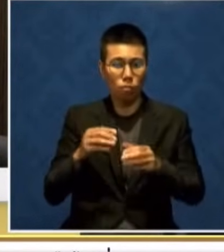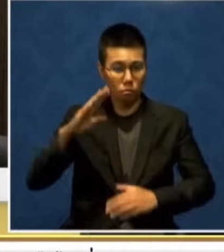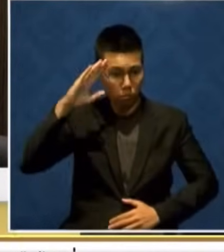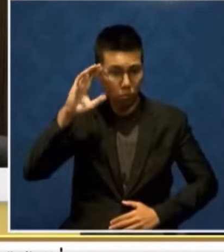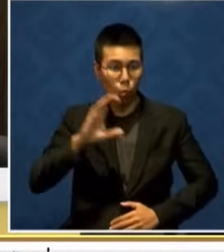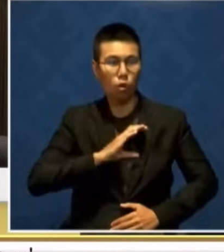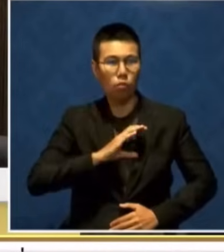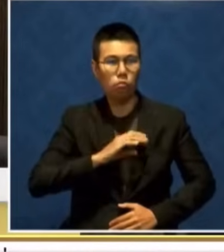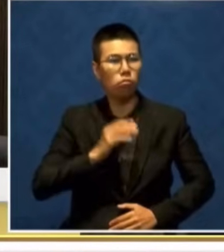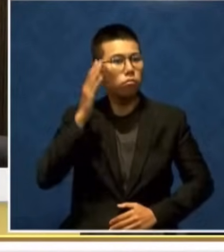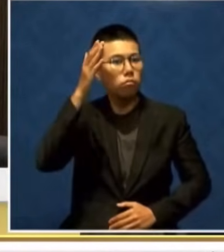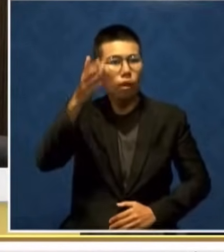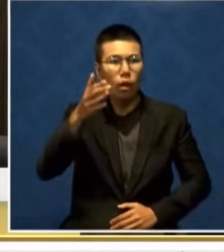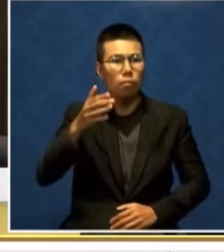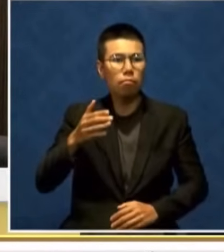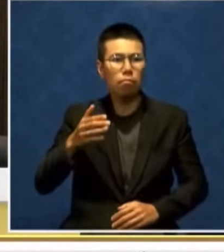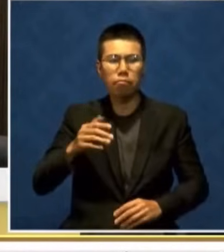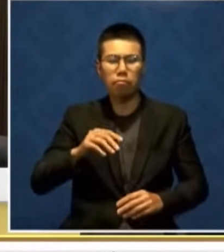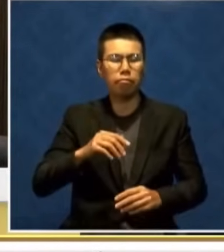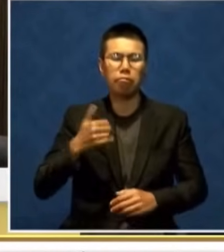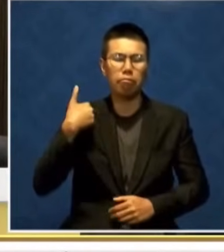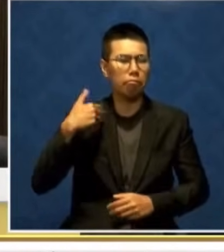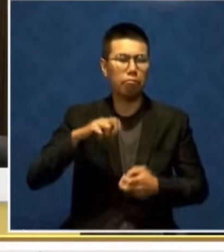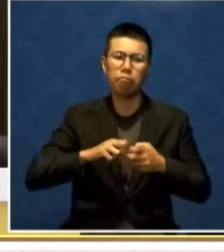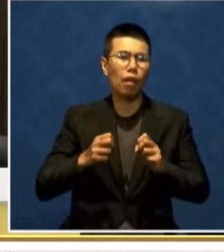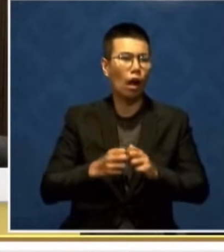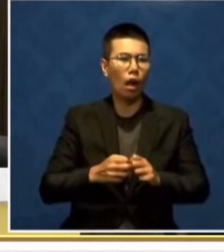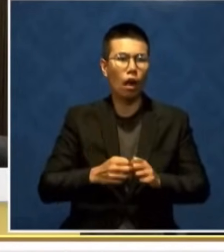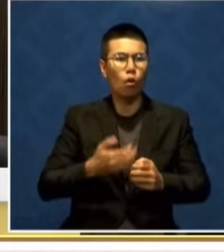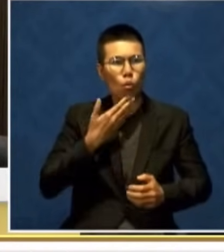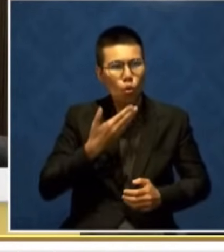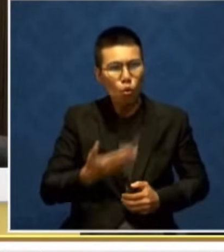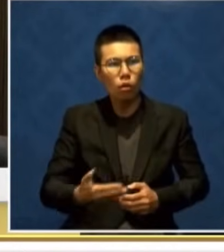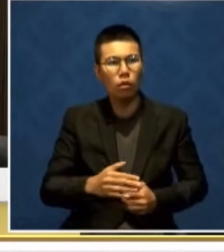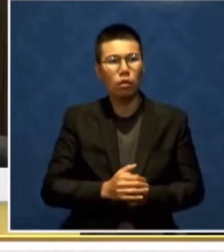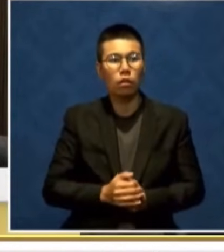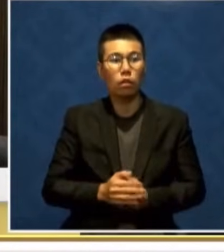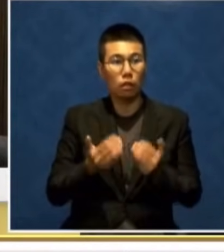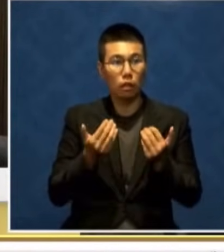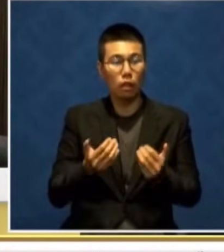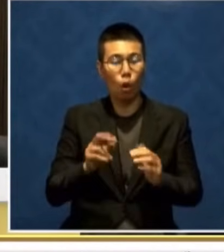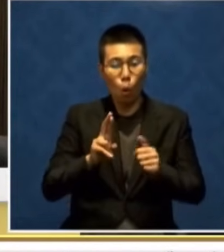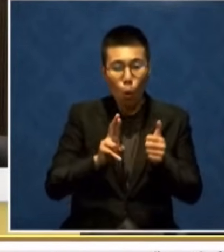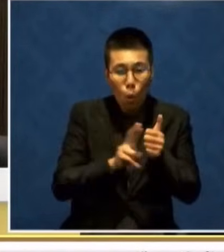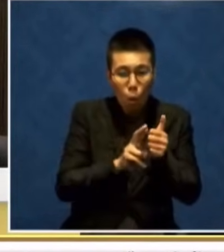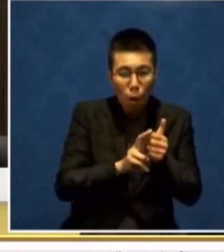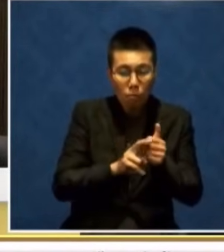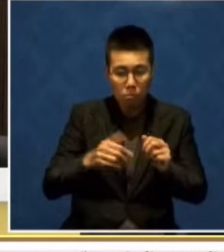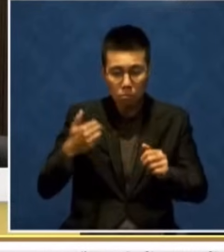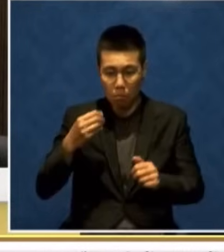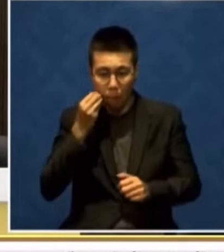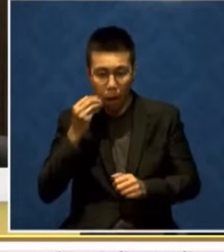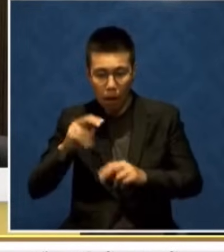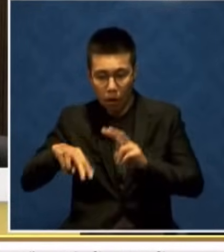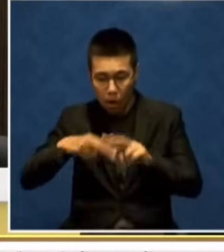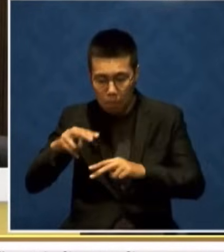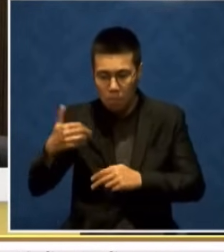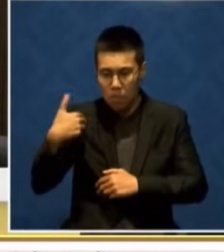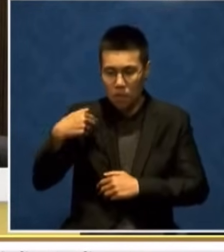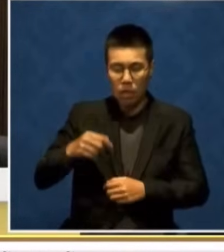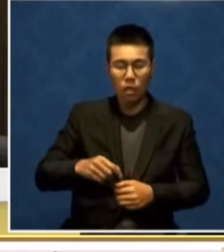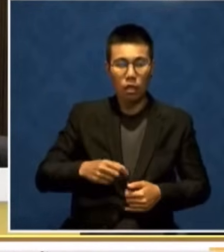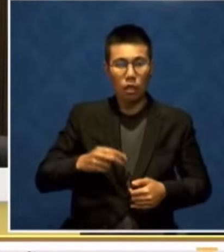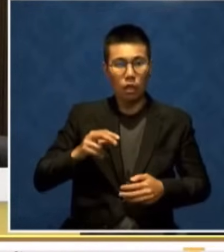นี้ต่อไปวันนี้เดือนกันยายนรองผบตรโดนค้นบ้างตำรวจยิงตัวตายมีตำรวจ